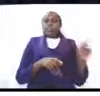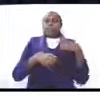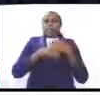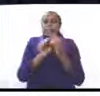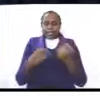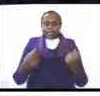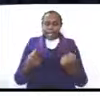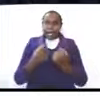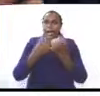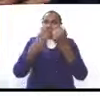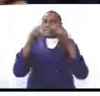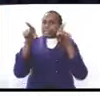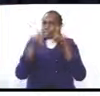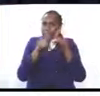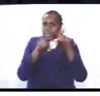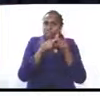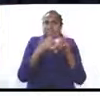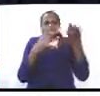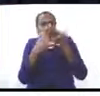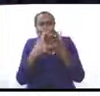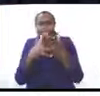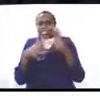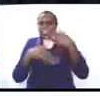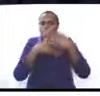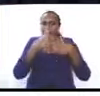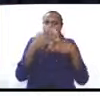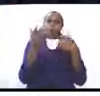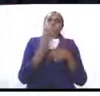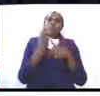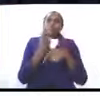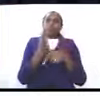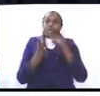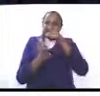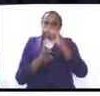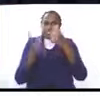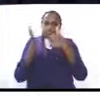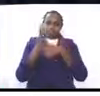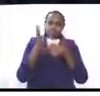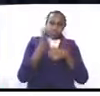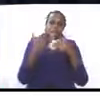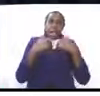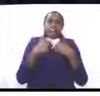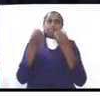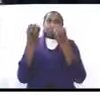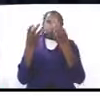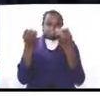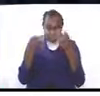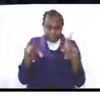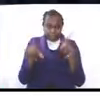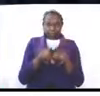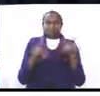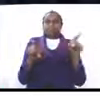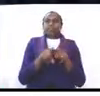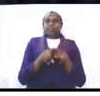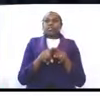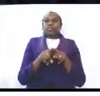kuitimiza. Hata ikiwa katikati ya haya yote utapatana na changamoto mingi, utapatana na challenges